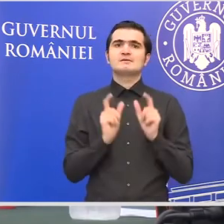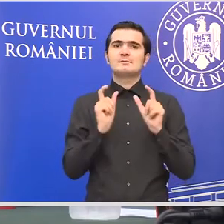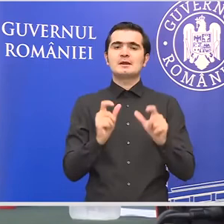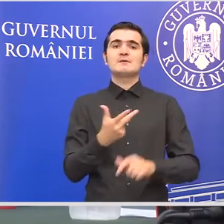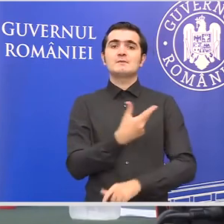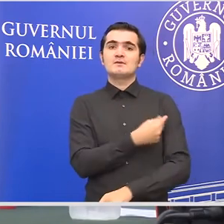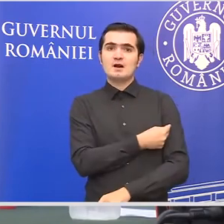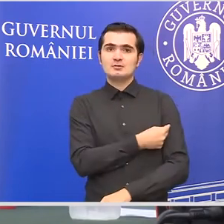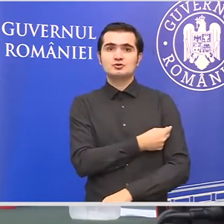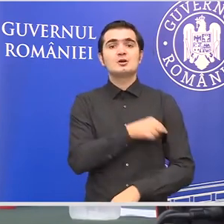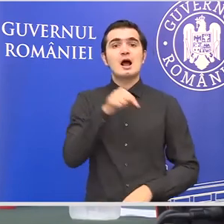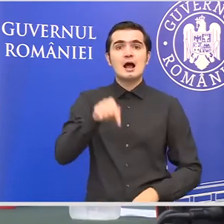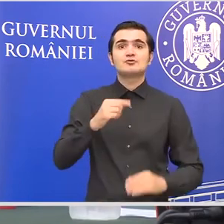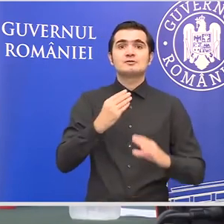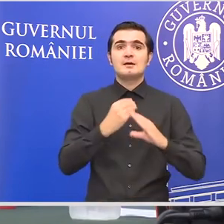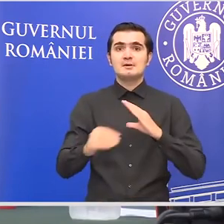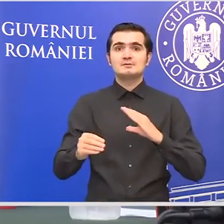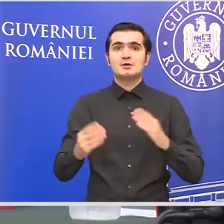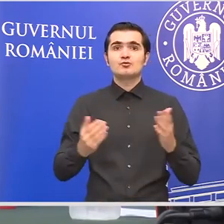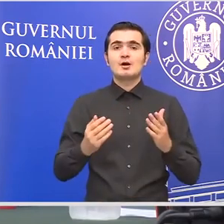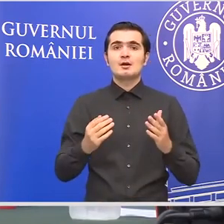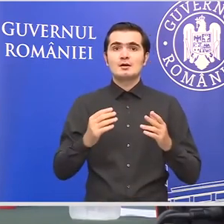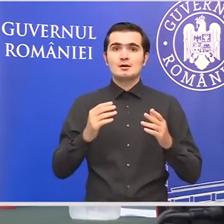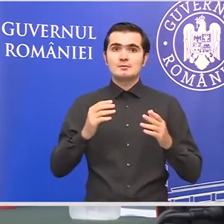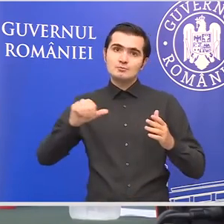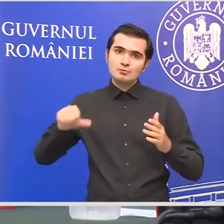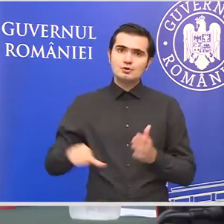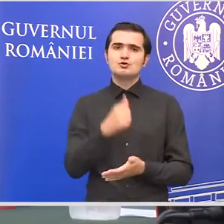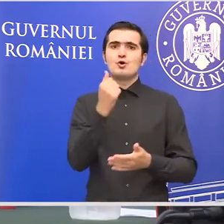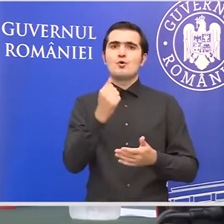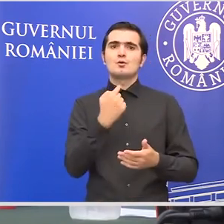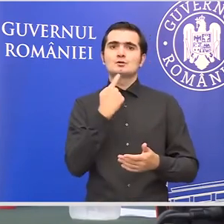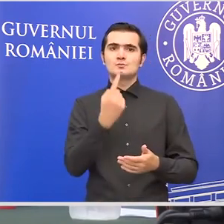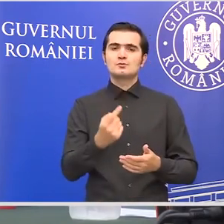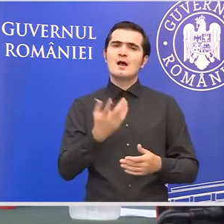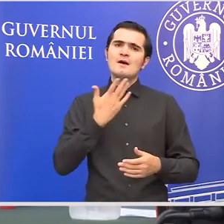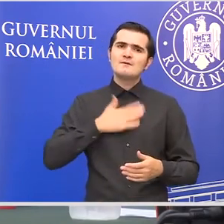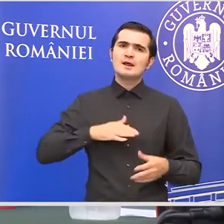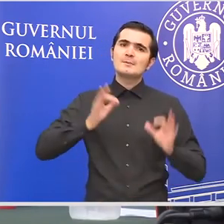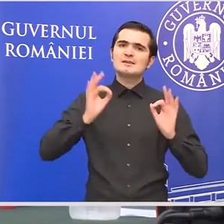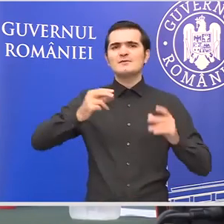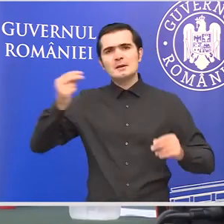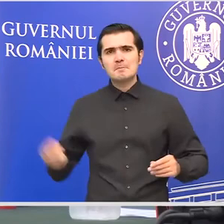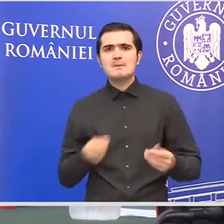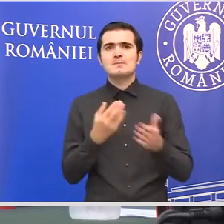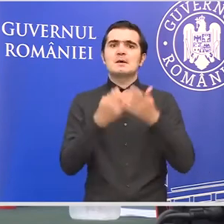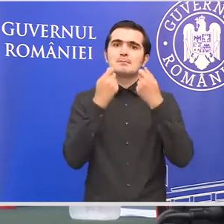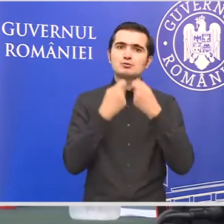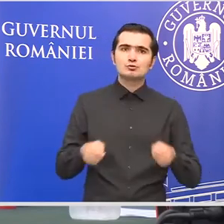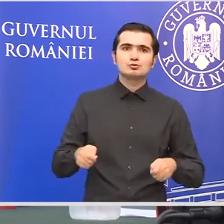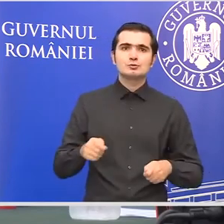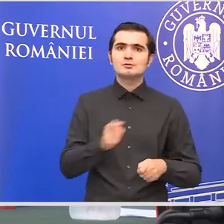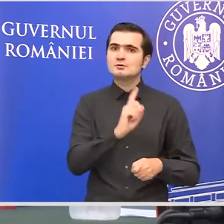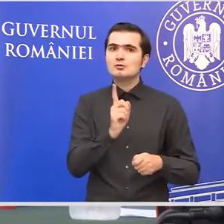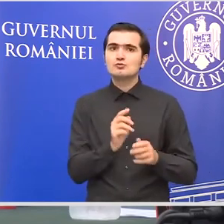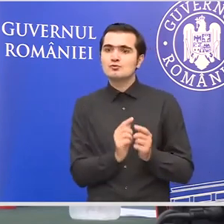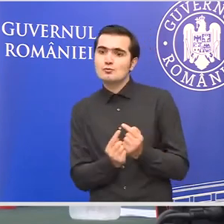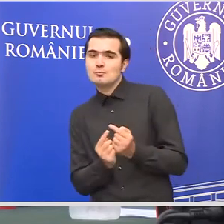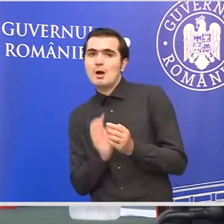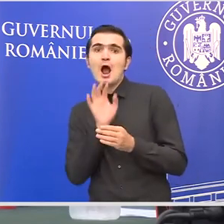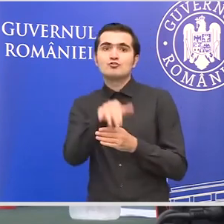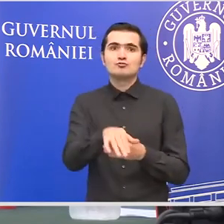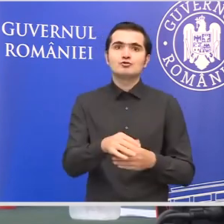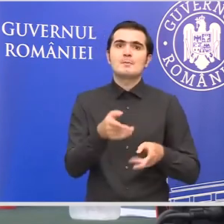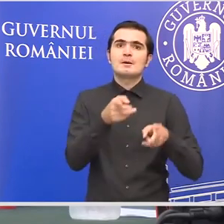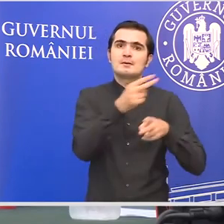vaccinare. Și acesta este mesajul pe care îl accentuez și eu, și anume vrem să ne fie mai bine tuturor, vrem să evităm decese și spitalizări, să